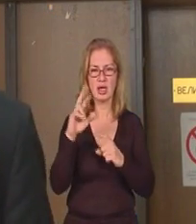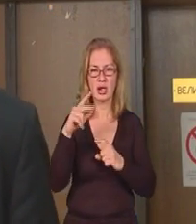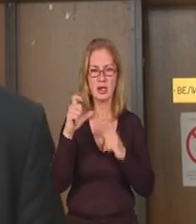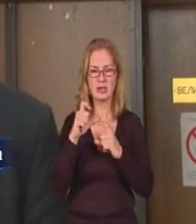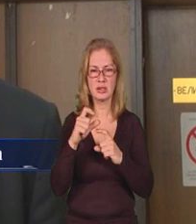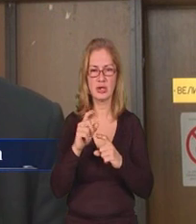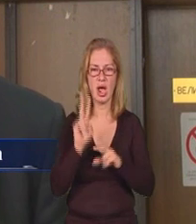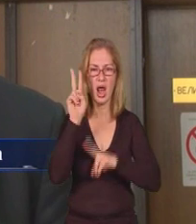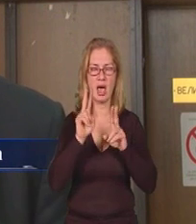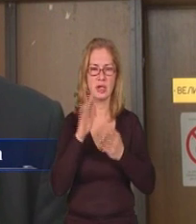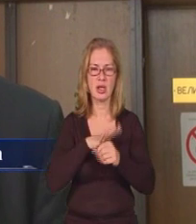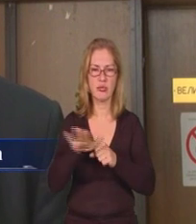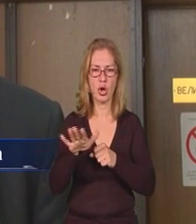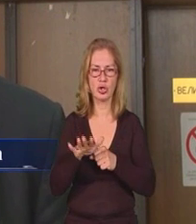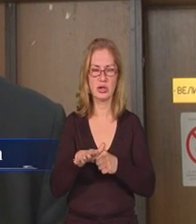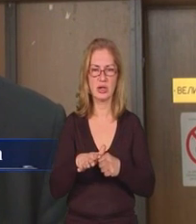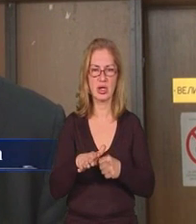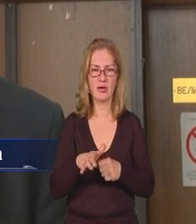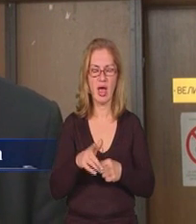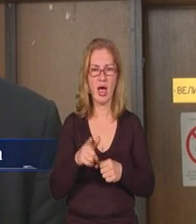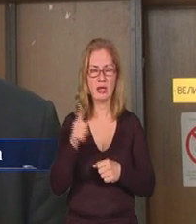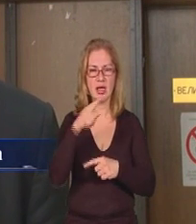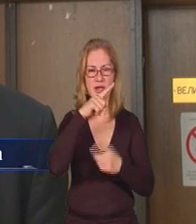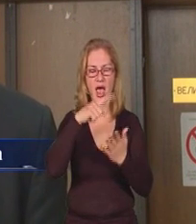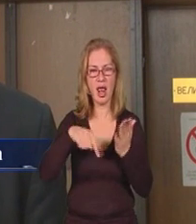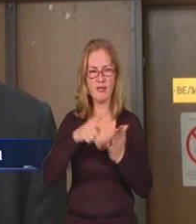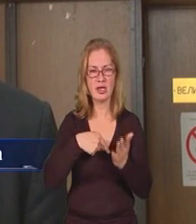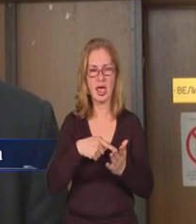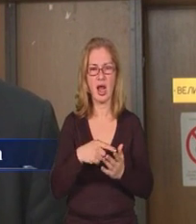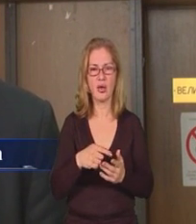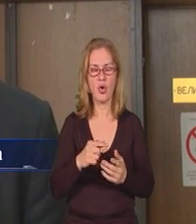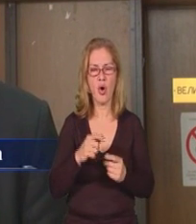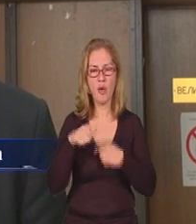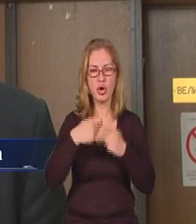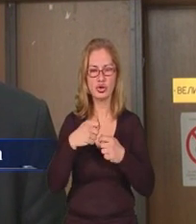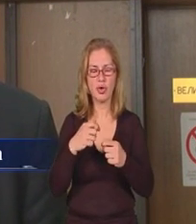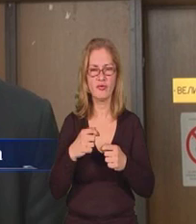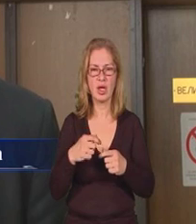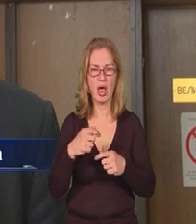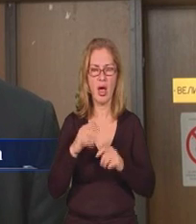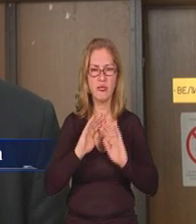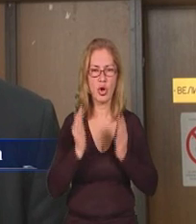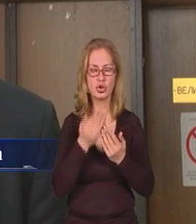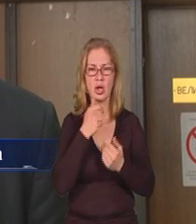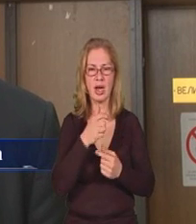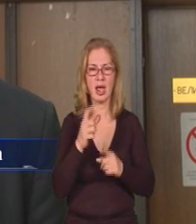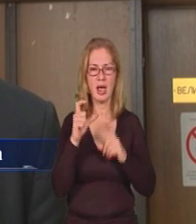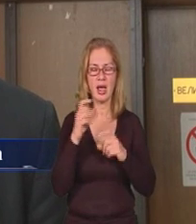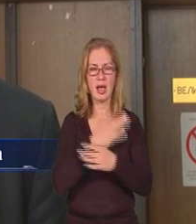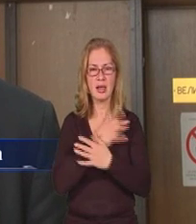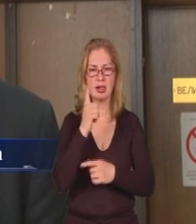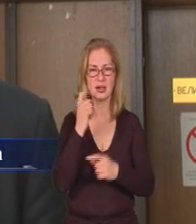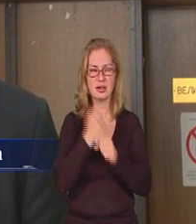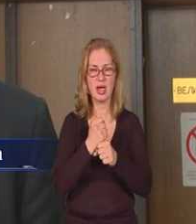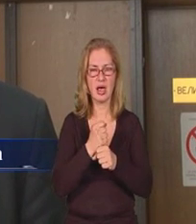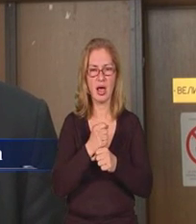Srpska radikalna stranka će glasati protiv odluke da se likvidiraju zavodi za izgradnju grada i poslovni prostor. Činjenica je da je Novi Sad